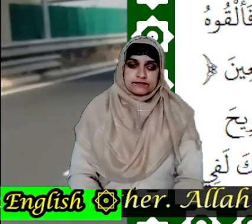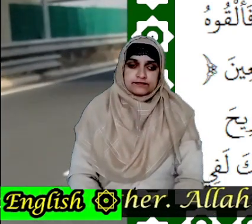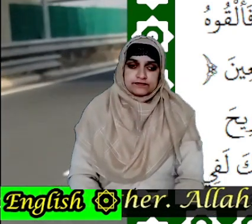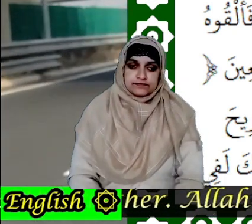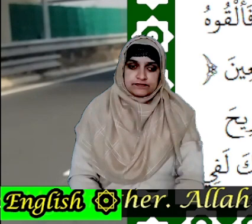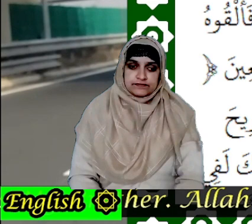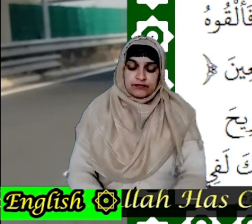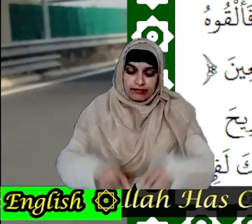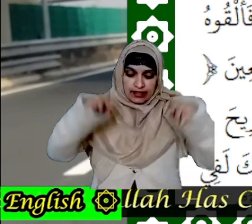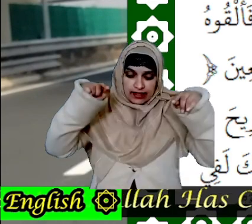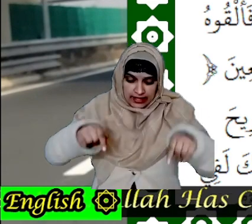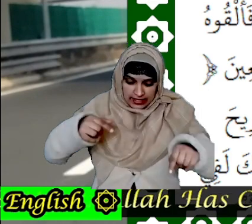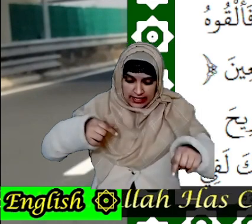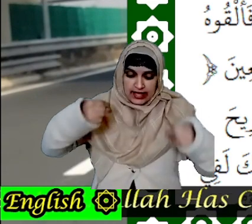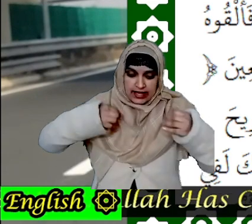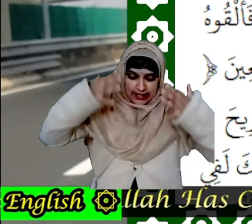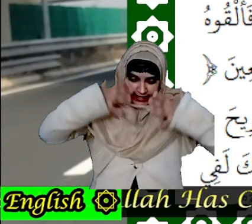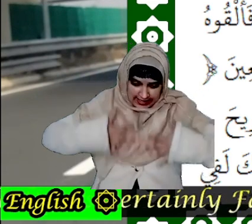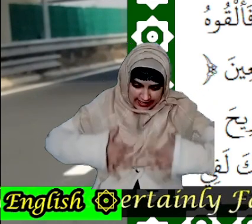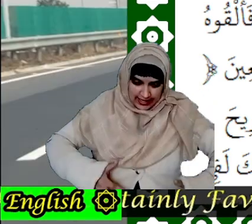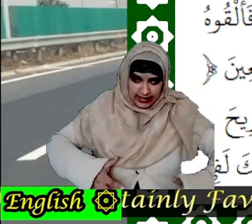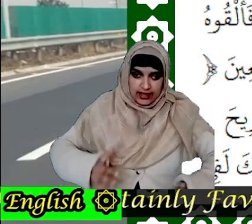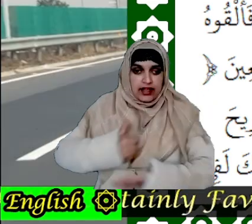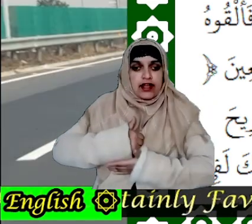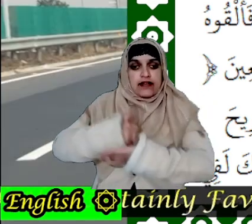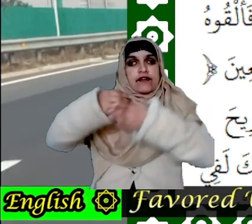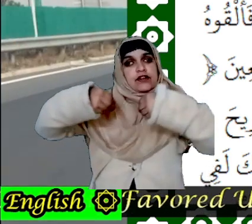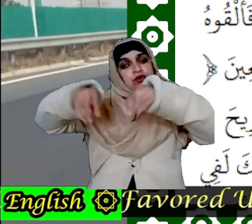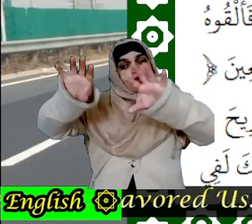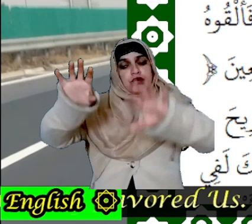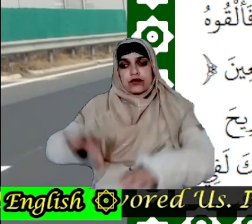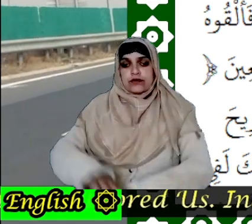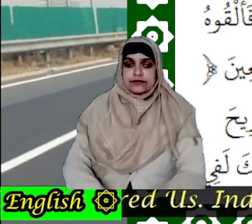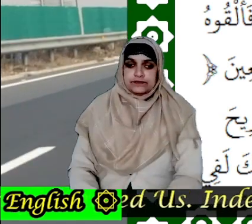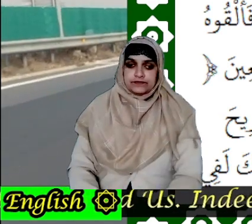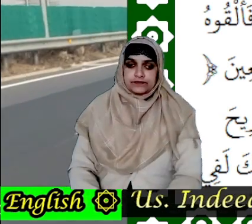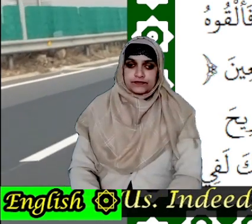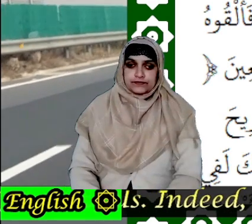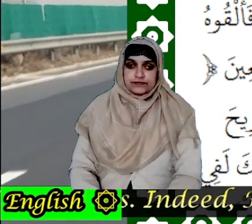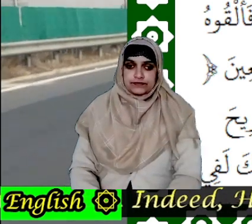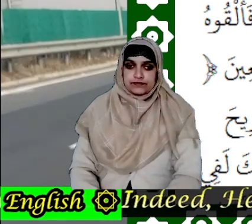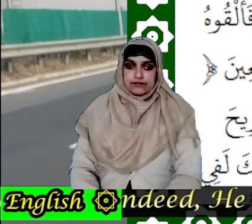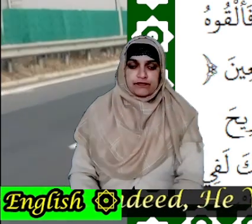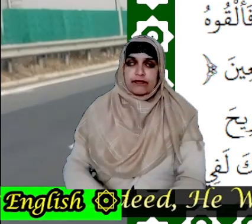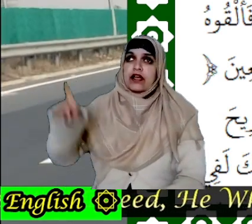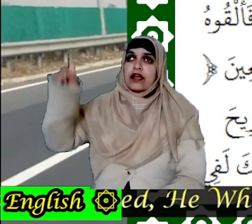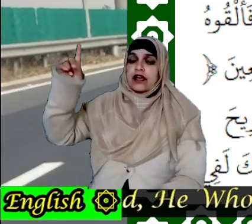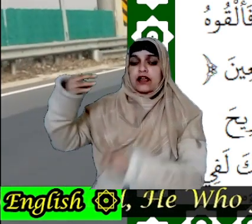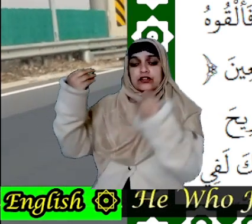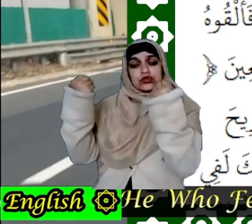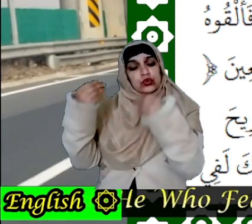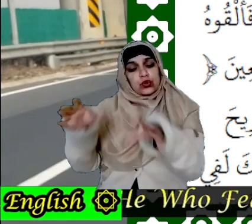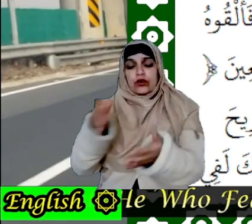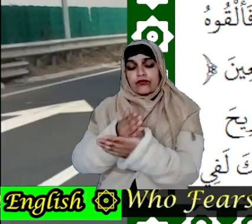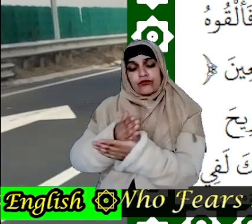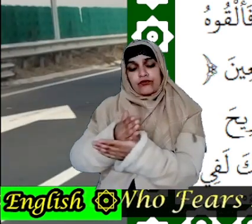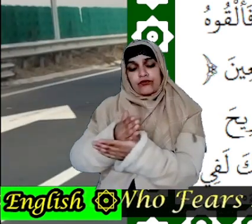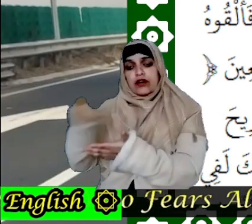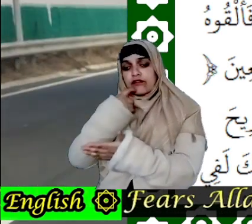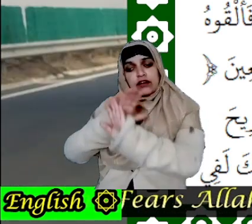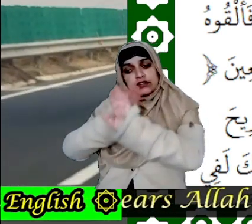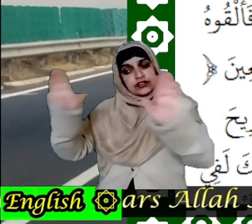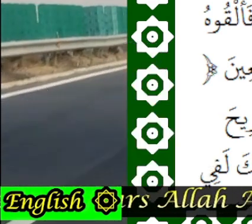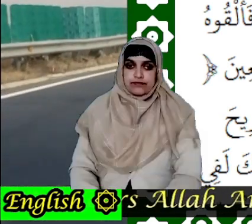امو غوبين سسون يادتني رامو اذا ابو بقميص هذا قميص خيا خنان ديما فالقوه